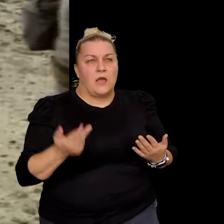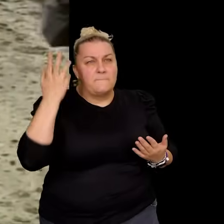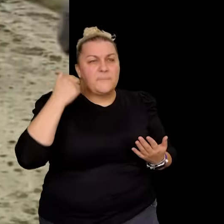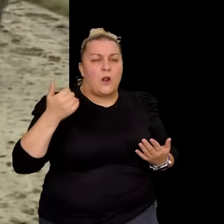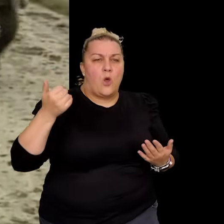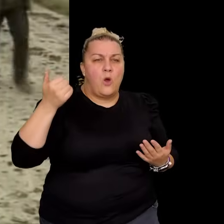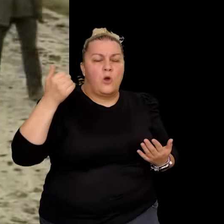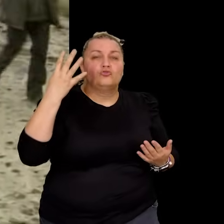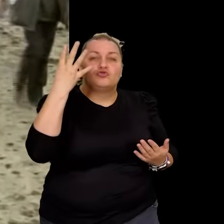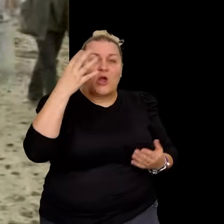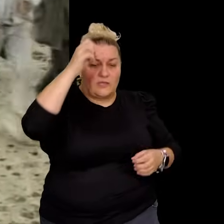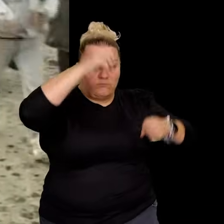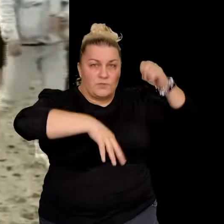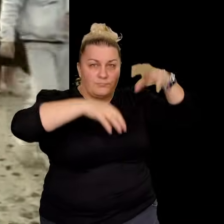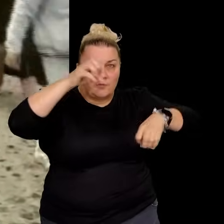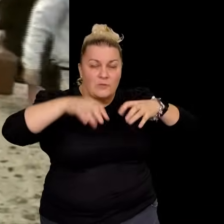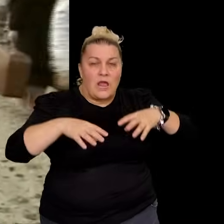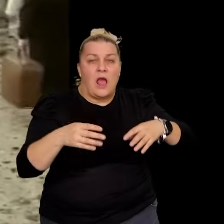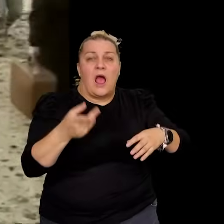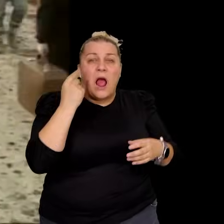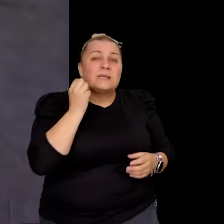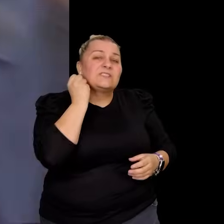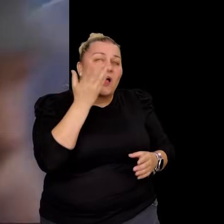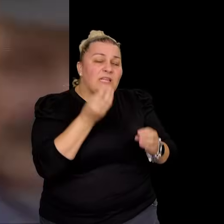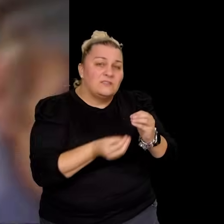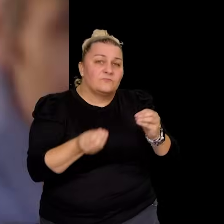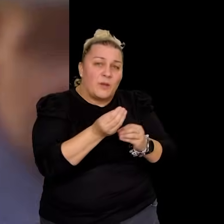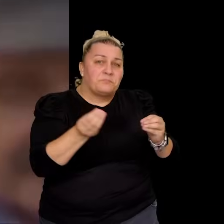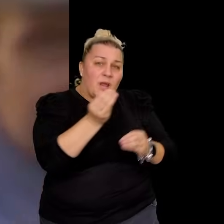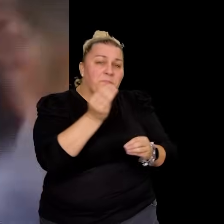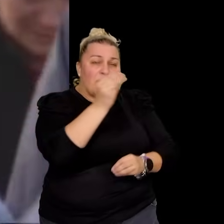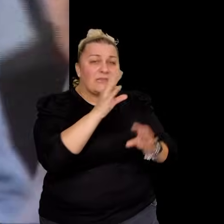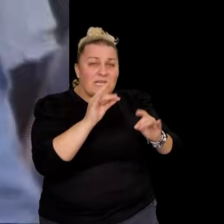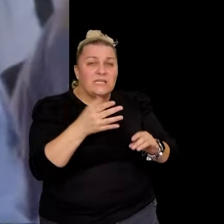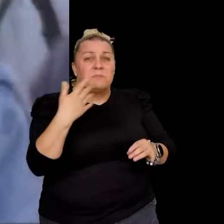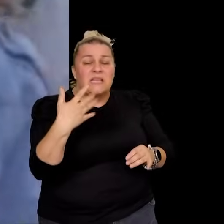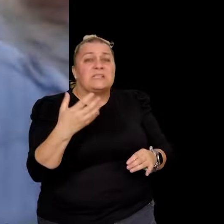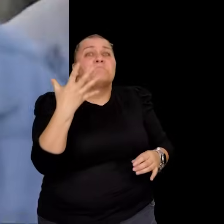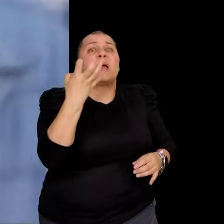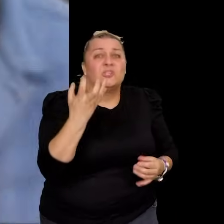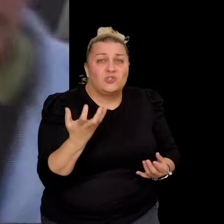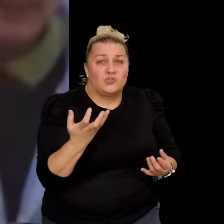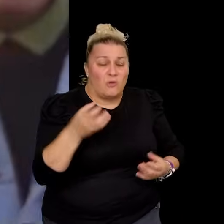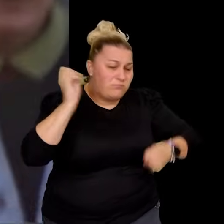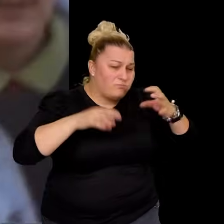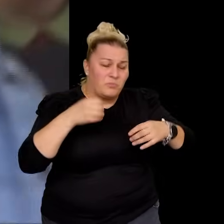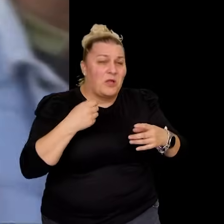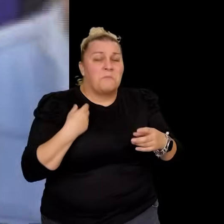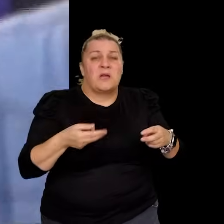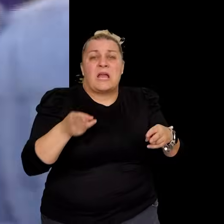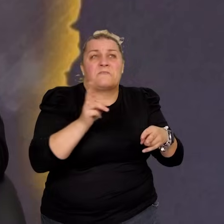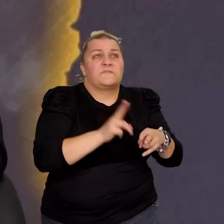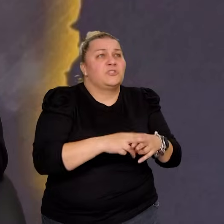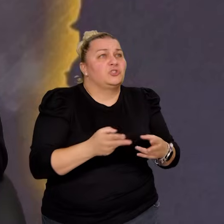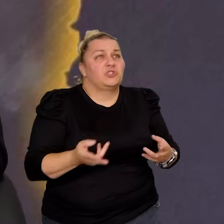4 projektila, međutim, svakim danom je to bilo 10, 50, 500, jednostavno, izgubio se taj